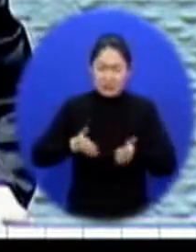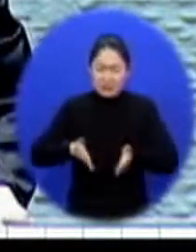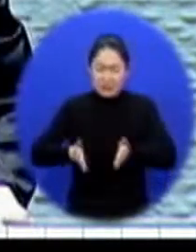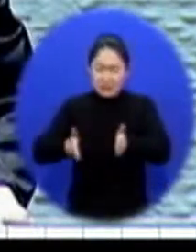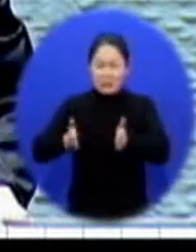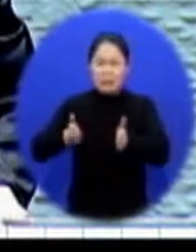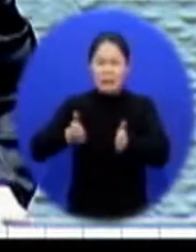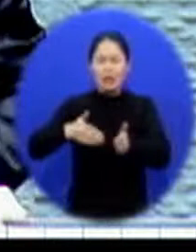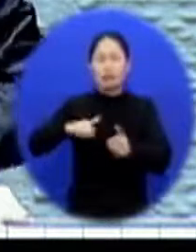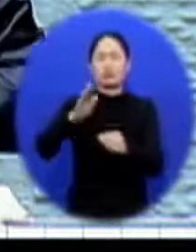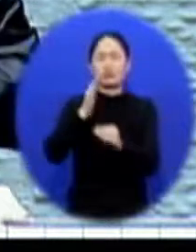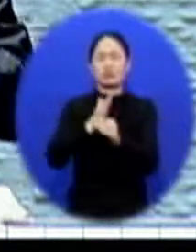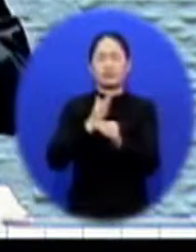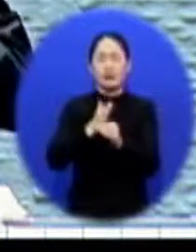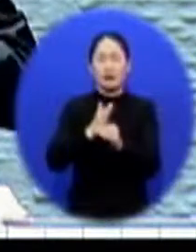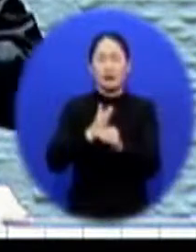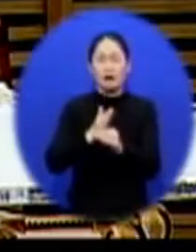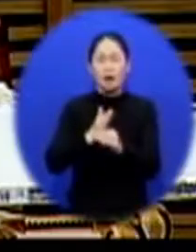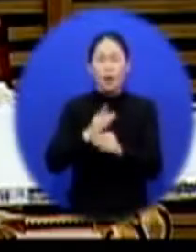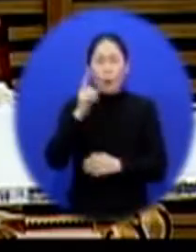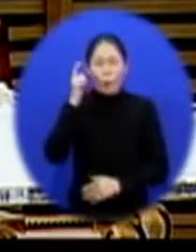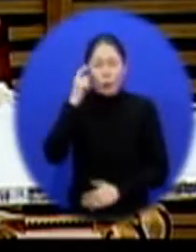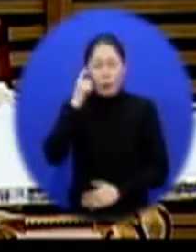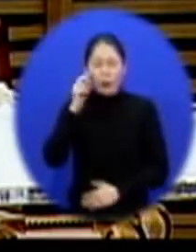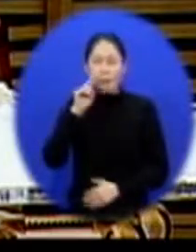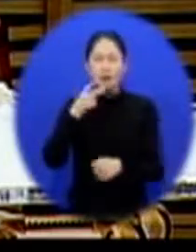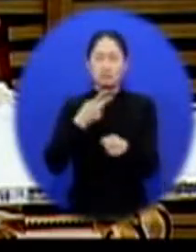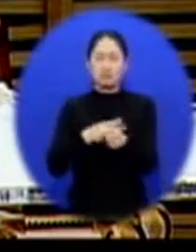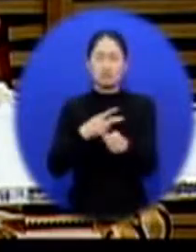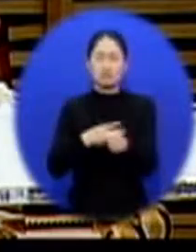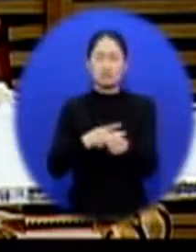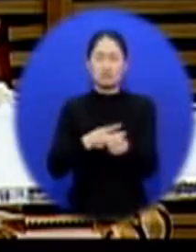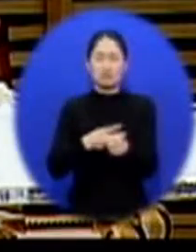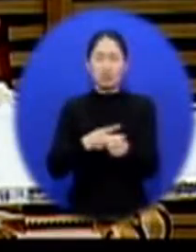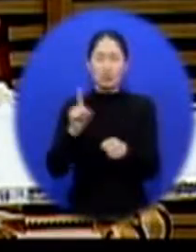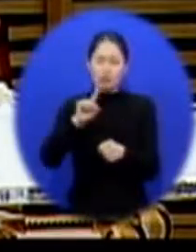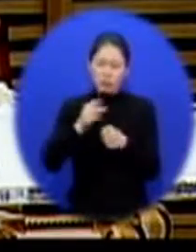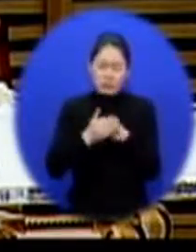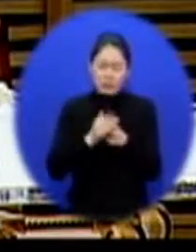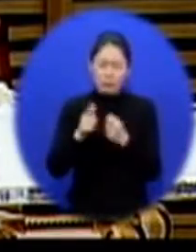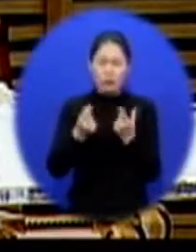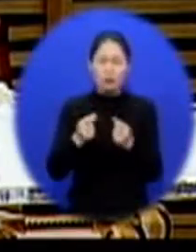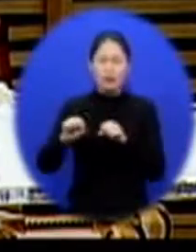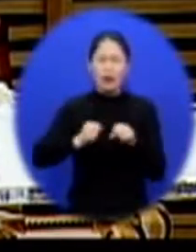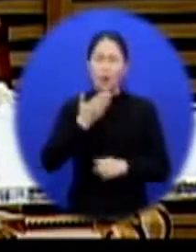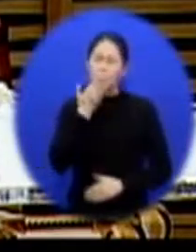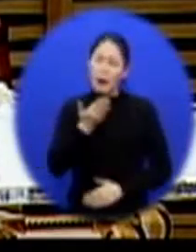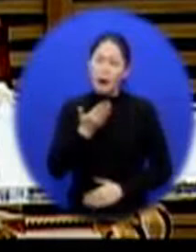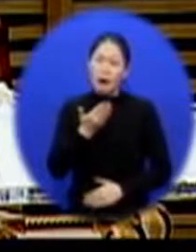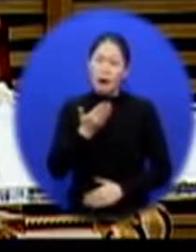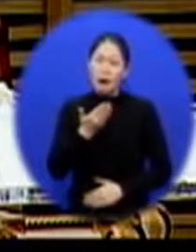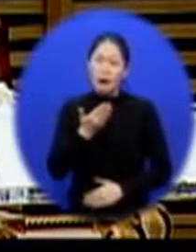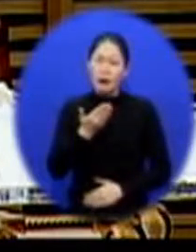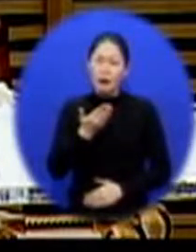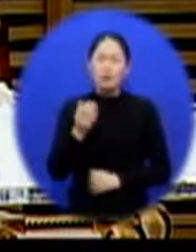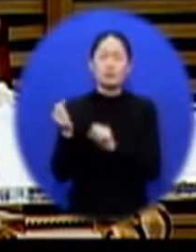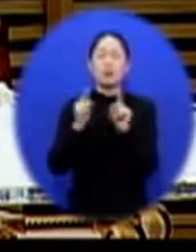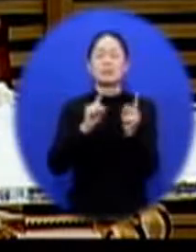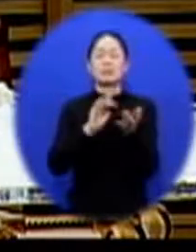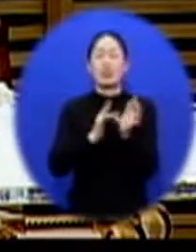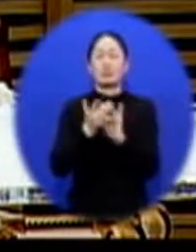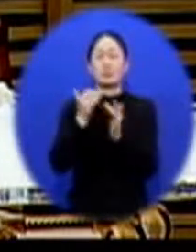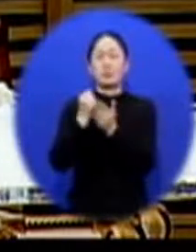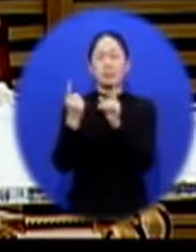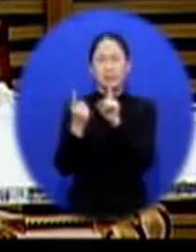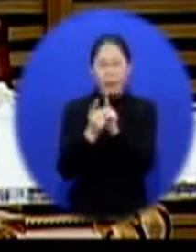겁니다 도대 째의 사도 바울은 어떻게 되었길래 그렇게 할 수 있었죠 2r 하시니 짐을